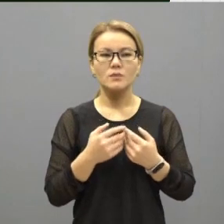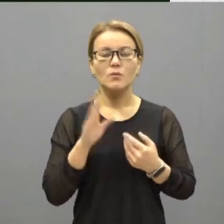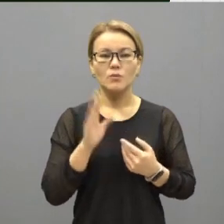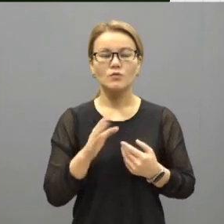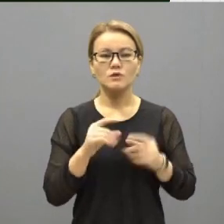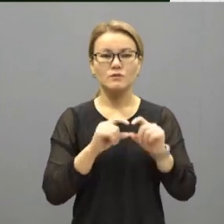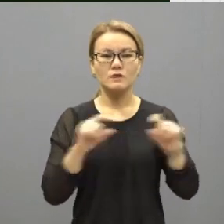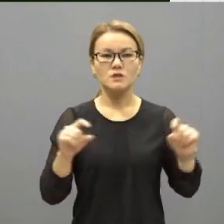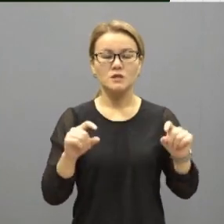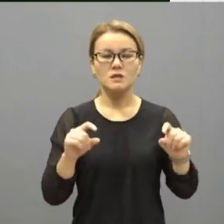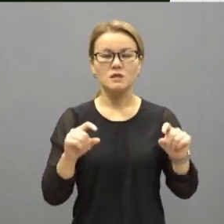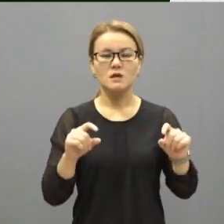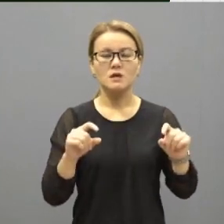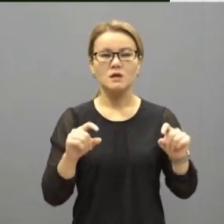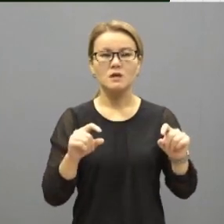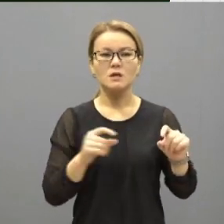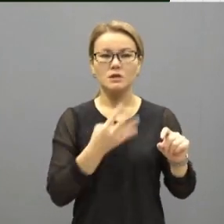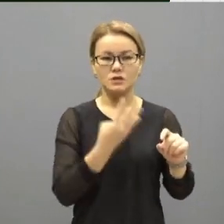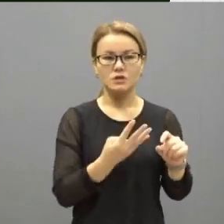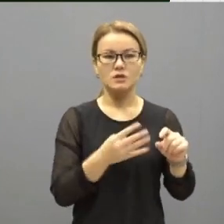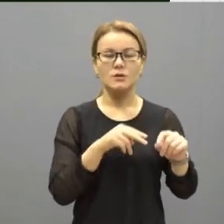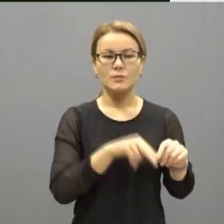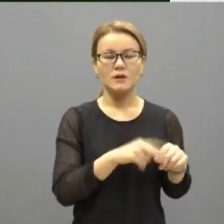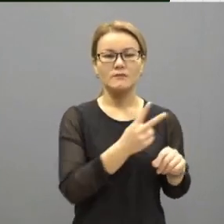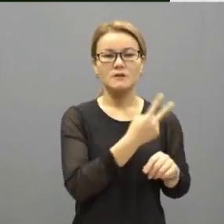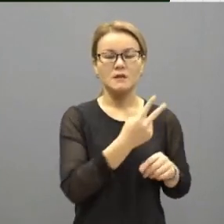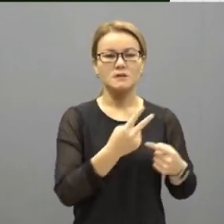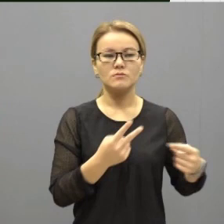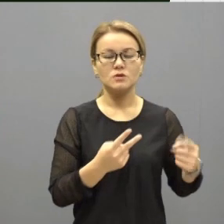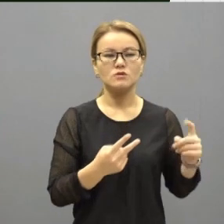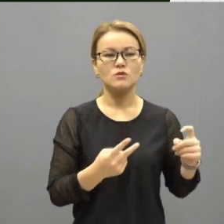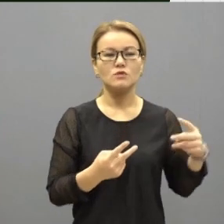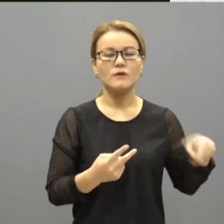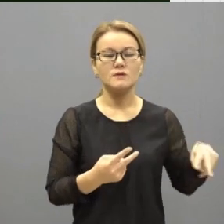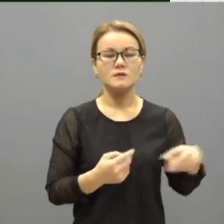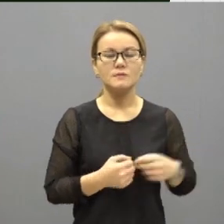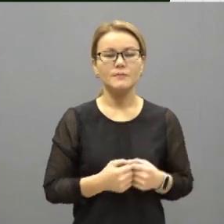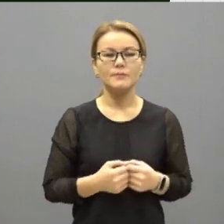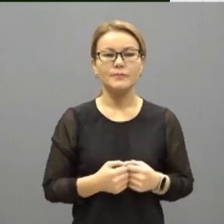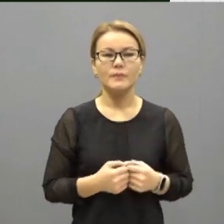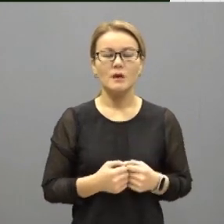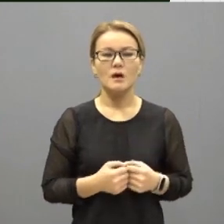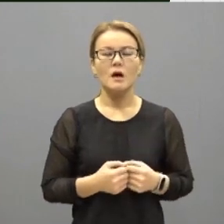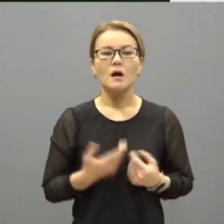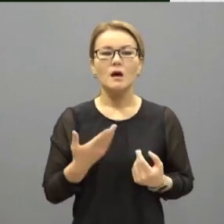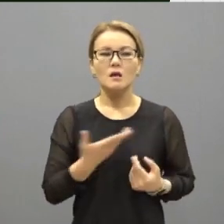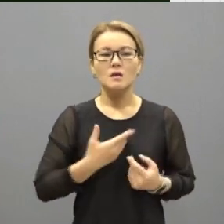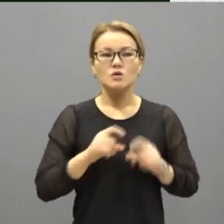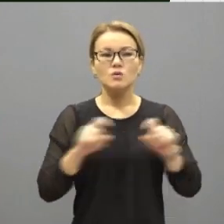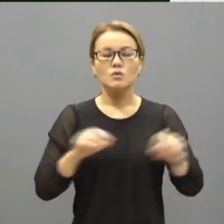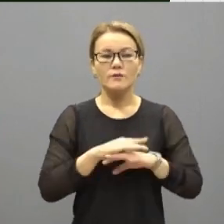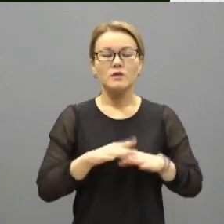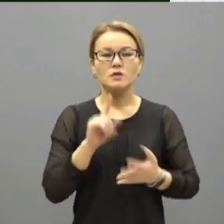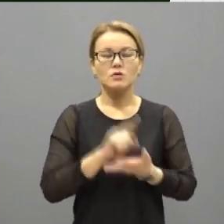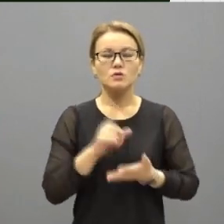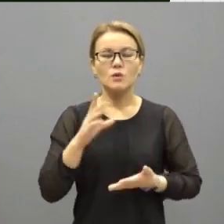выражение, дискриминант равен 4p в квадрате, вычесть 120. Так как наше уравнение должно